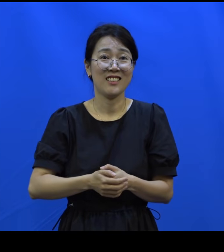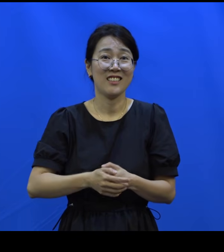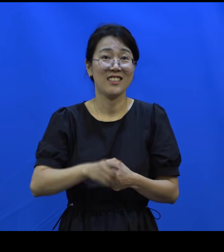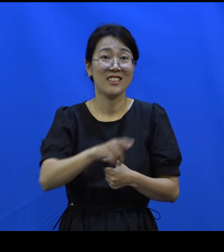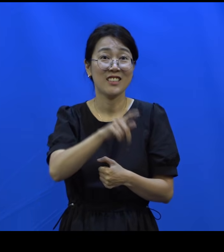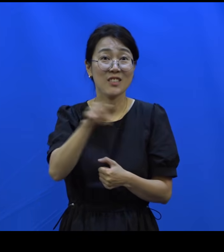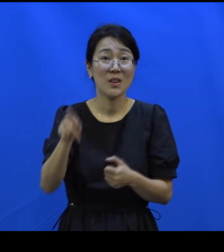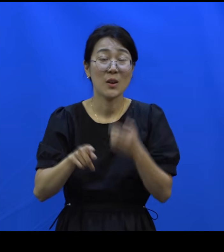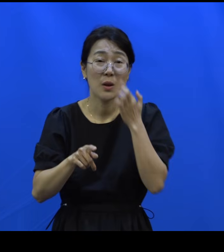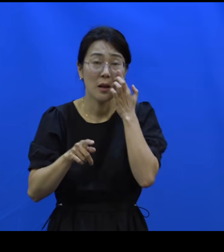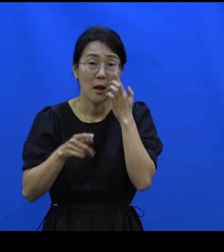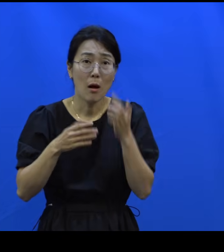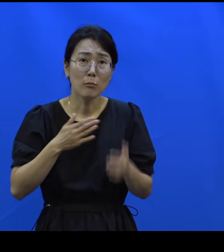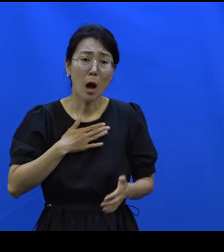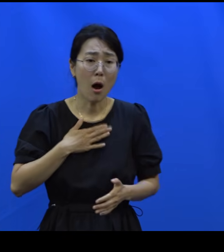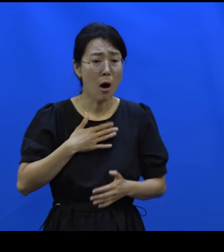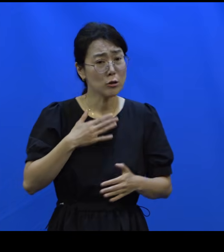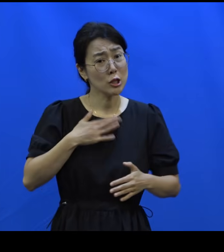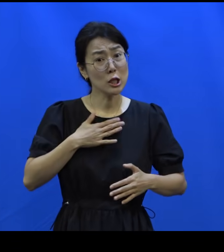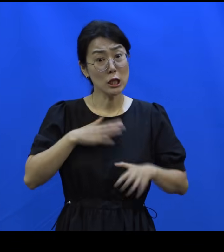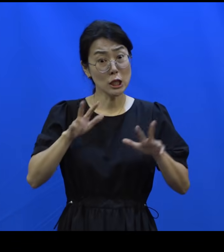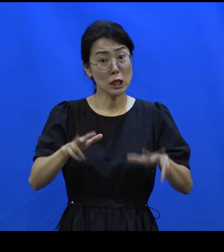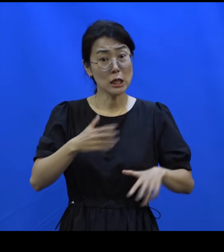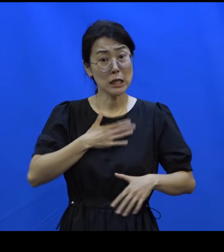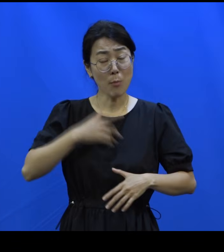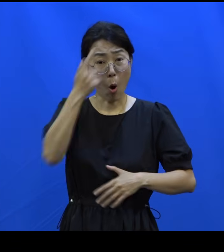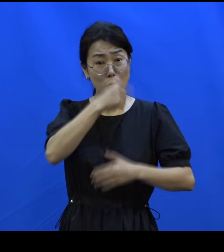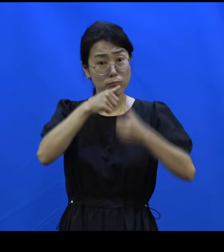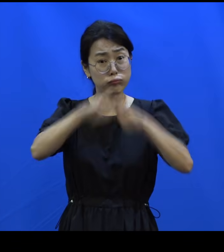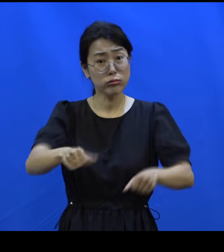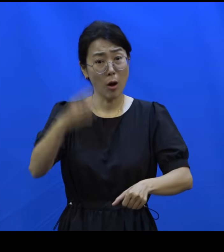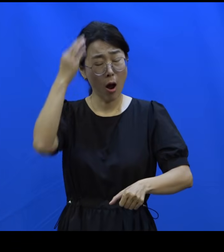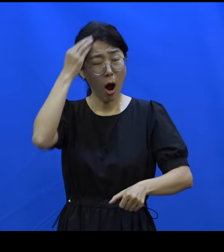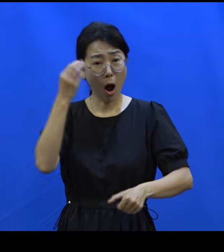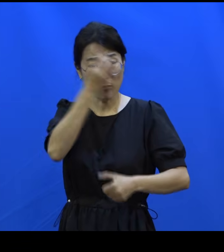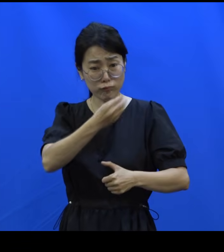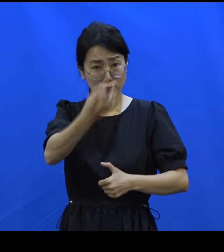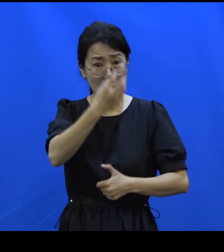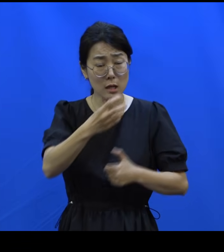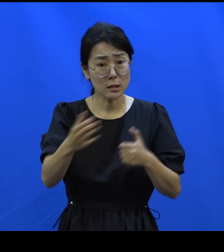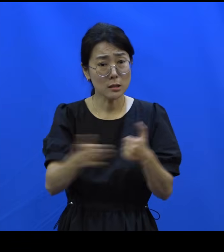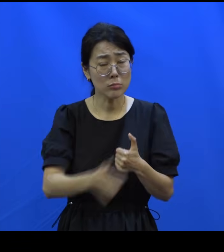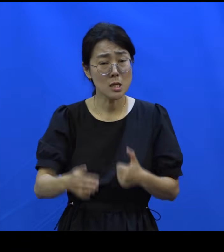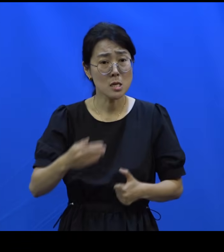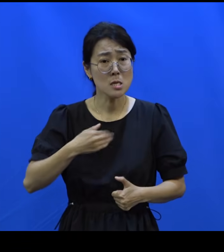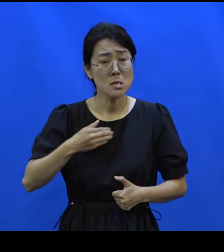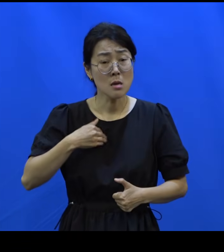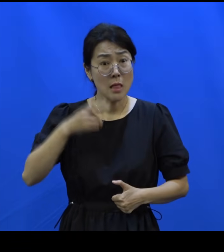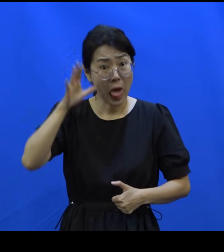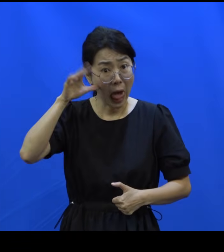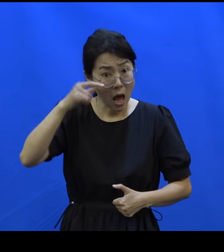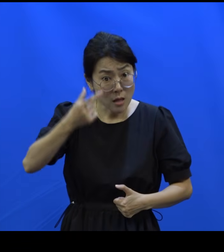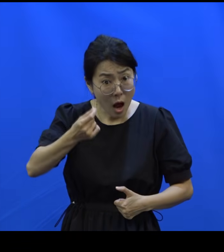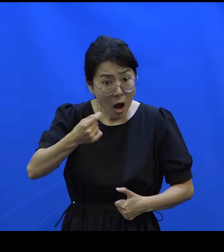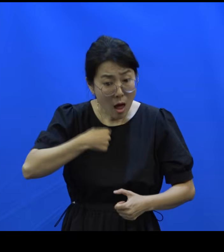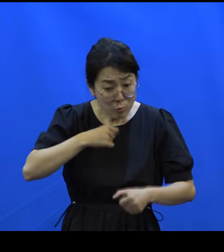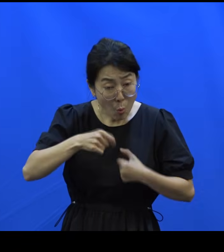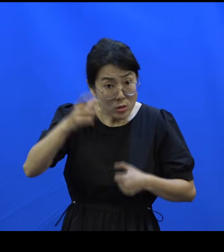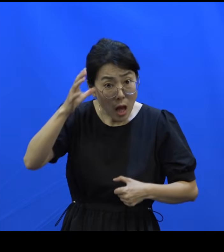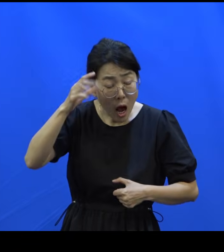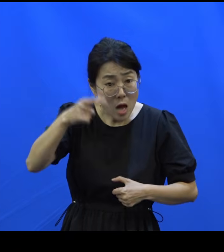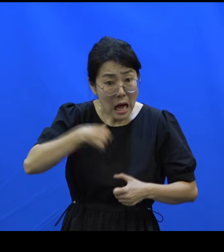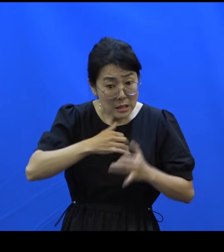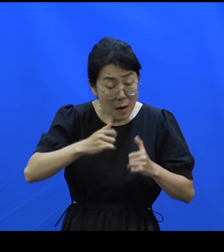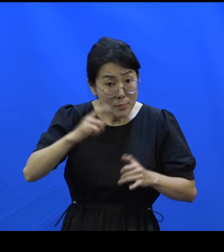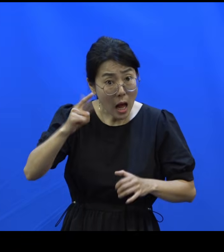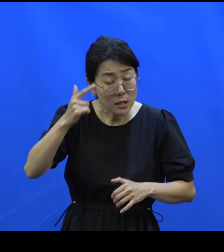몰아넣을 수 있어요. 왜냐하면 내가 이렇게 모욕을 당하고 가만히 있으면 안 되잖아요. 나를 뭘로 보고 이렇게 모욕을 하느냐? 너도